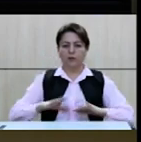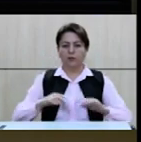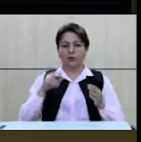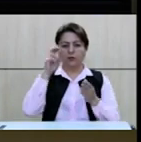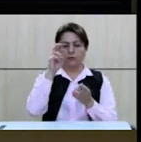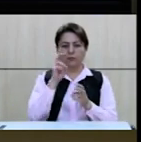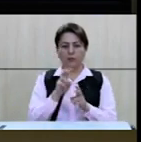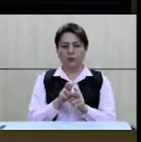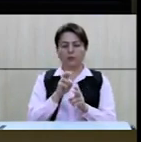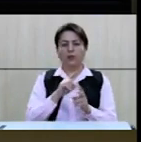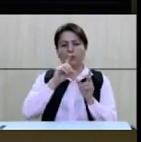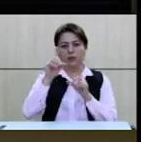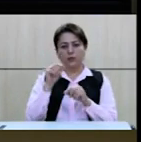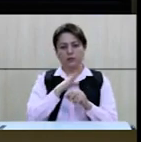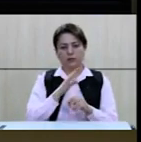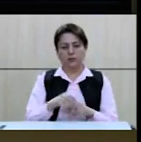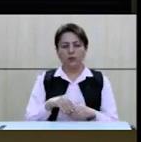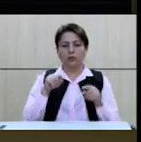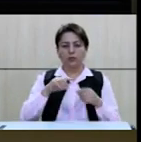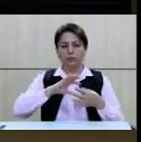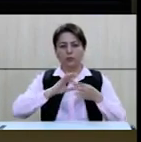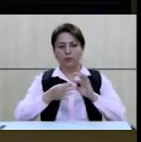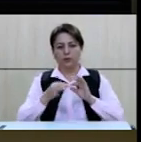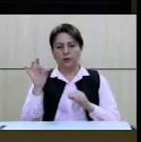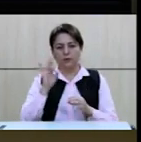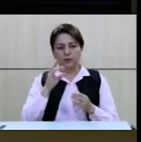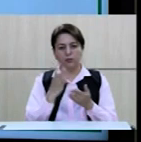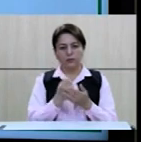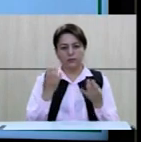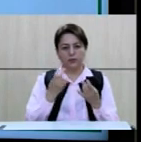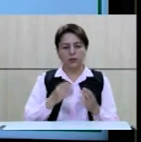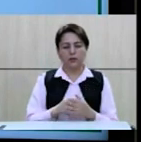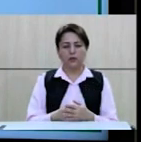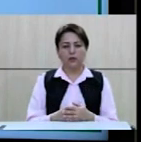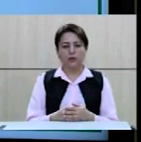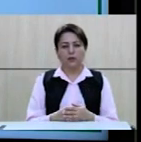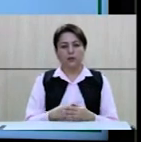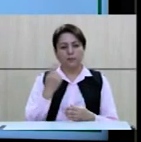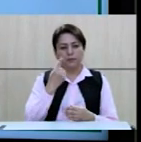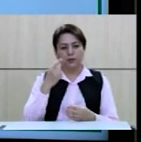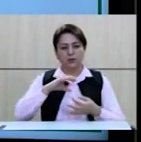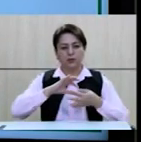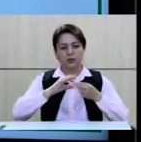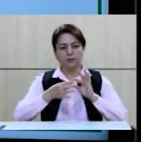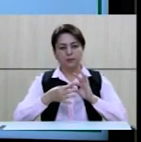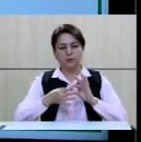ketishibdi. Demak, ushbu gaplarimizdagi ravishlarni topamiz. Xo'p, 1-chi